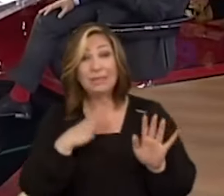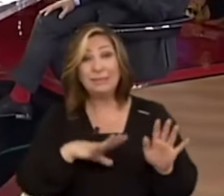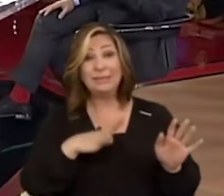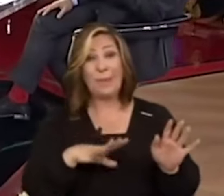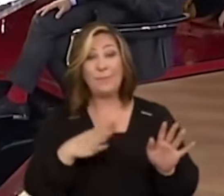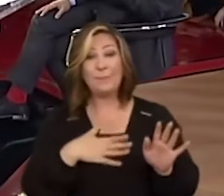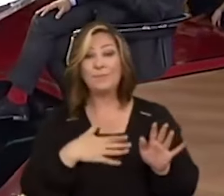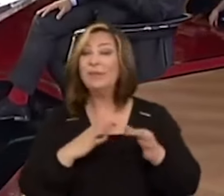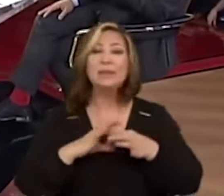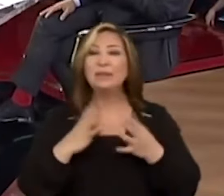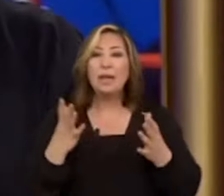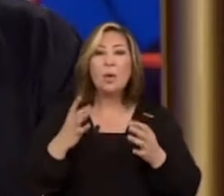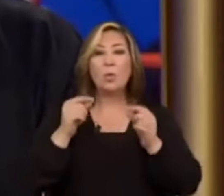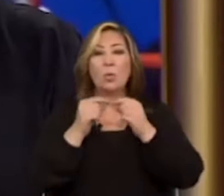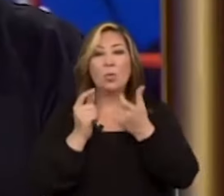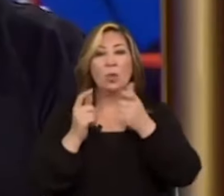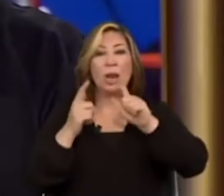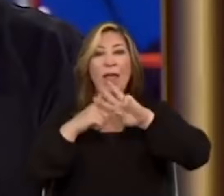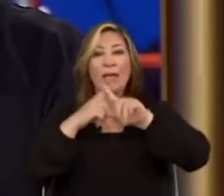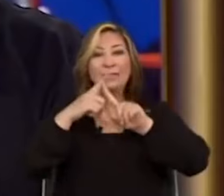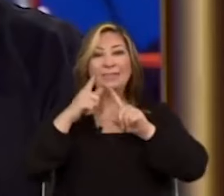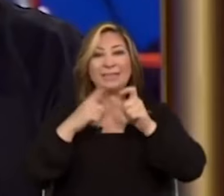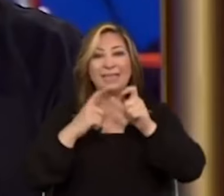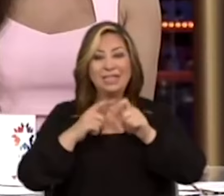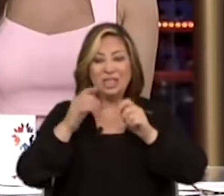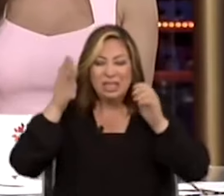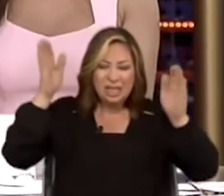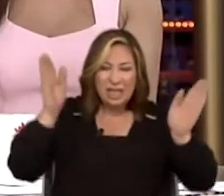isteğim. Niye? Bülent Serttaş yıktı geçti abi.